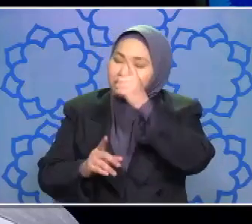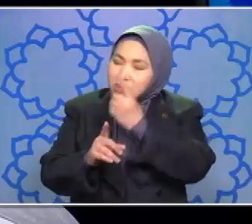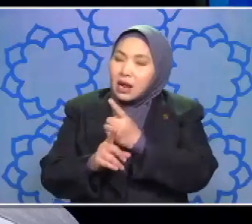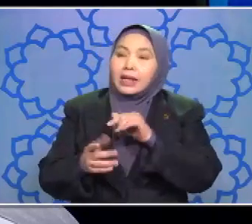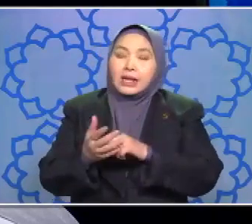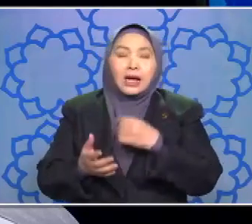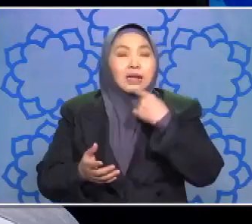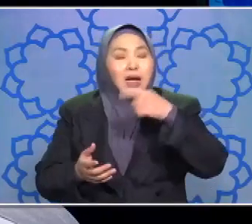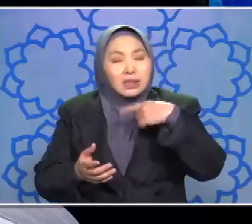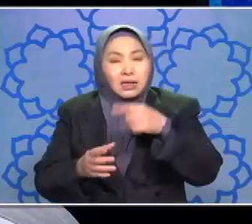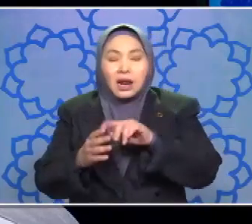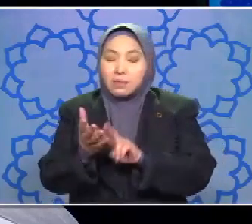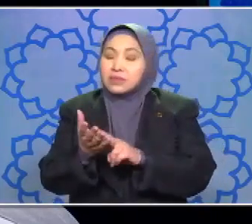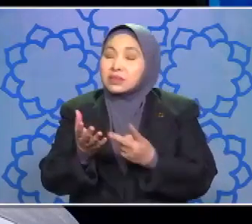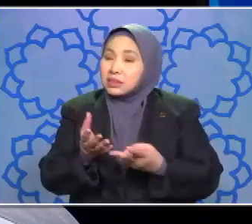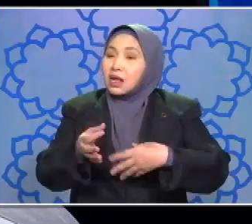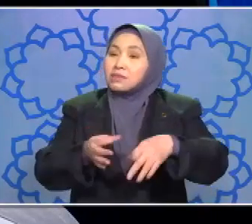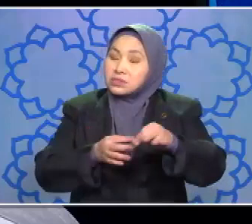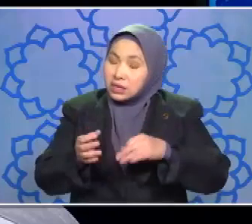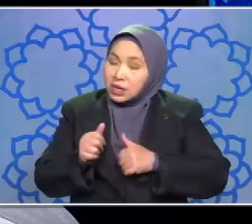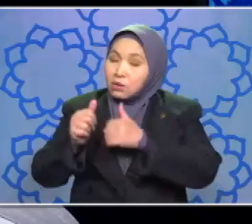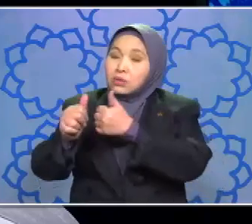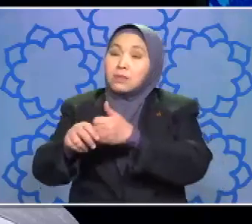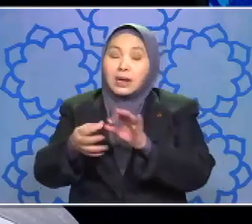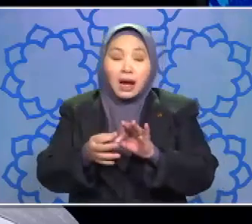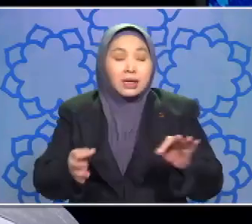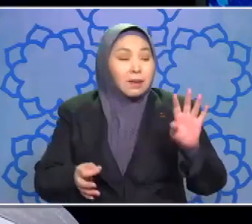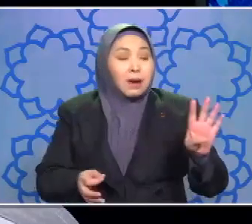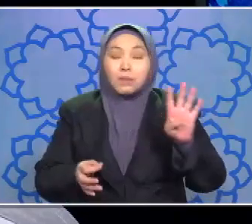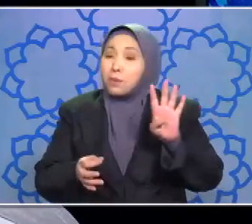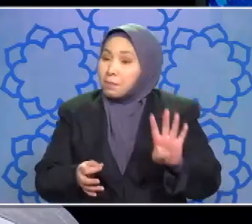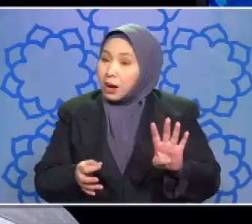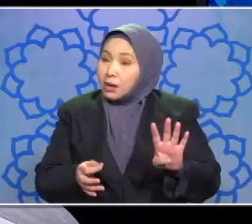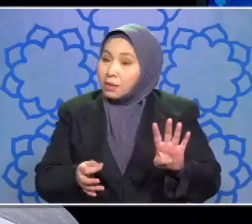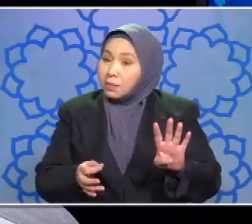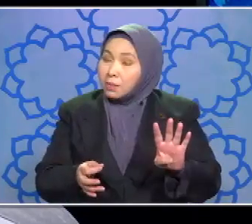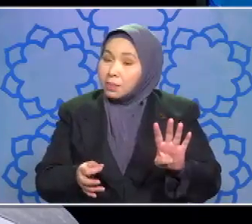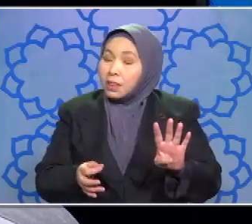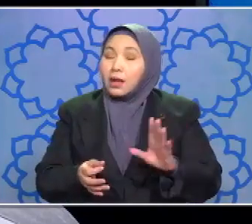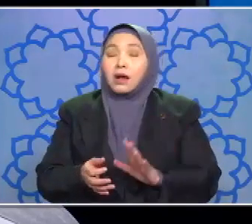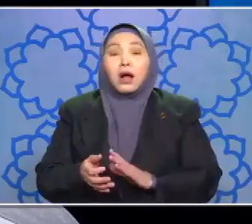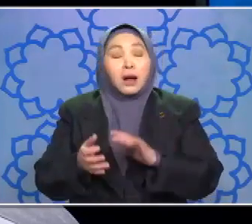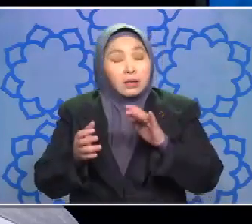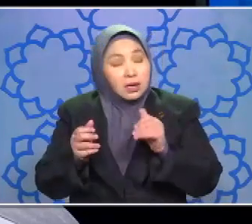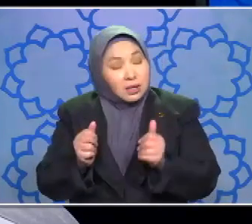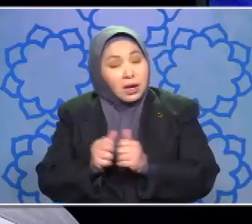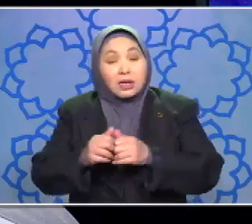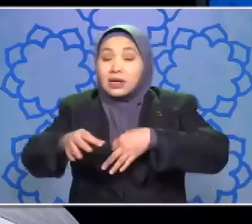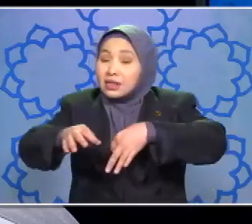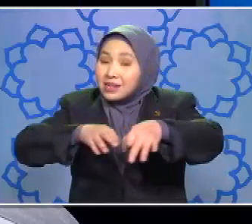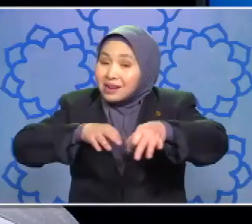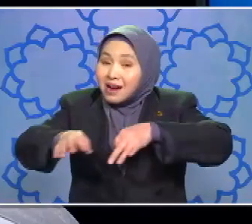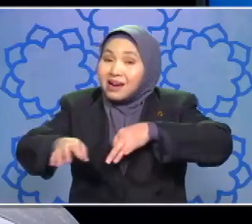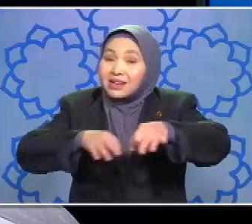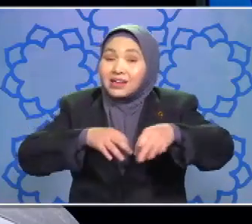Sa'adi dalam tafsirnya. Diikuti pada ayat yang ke-44, bil bayyinati waz-zubur, iaitu dengan